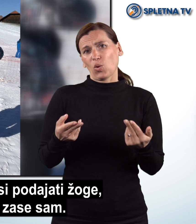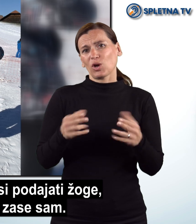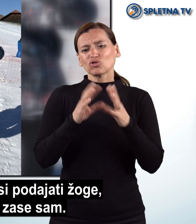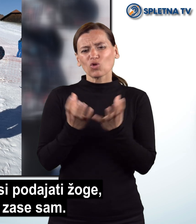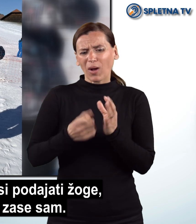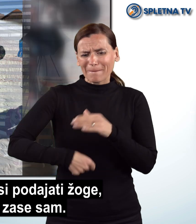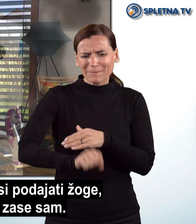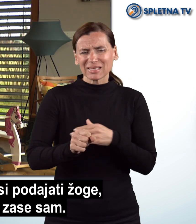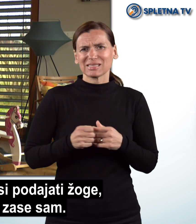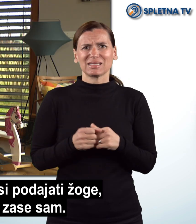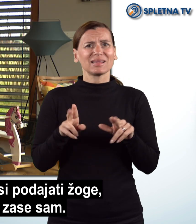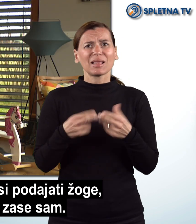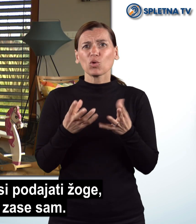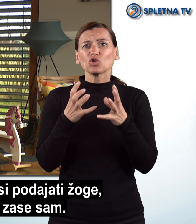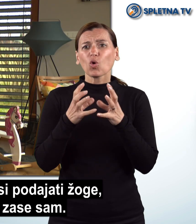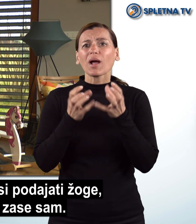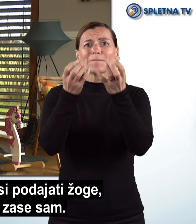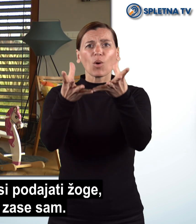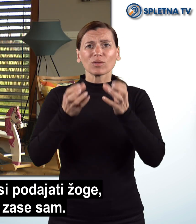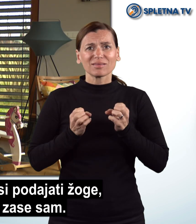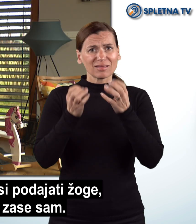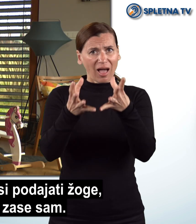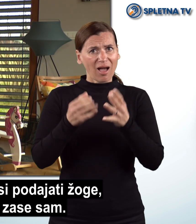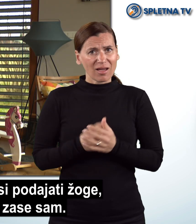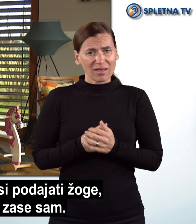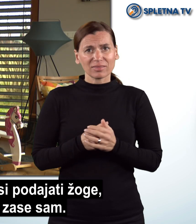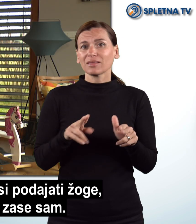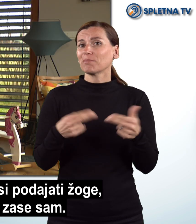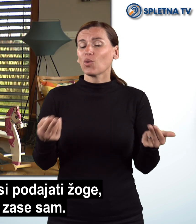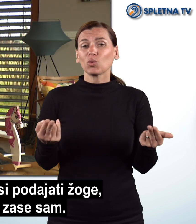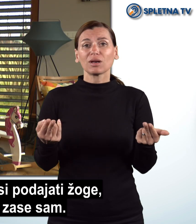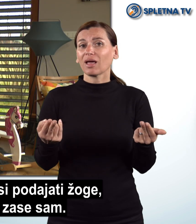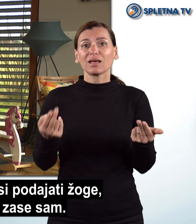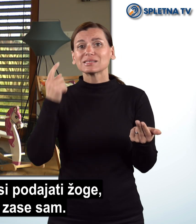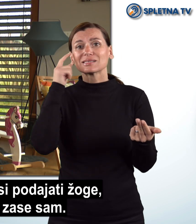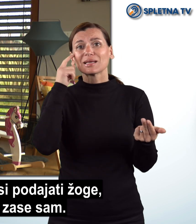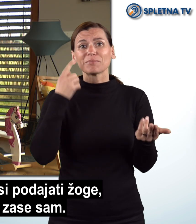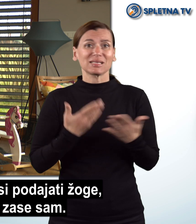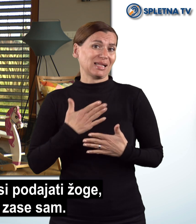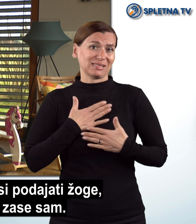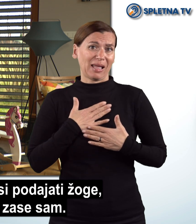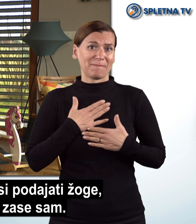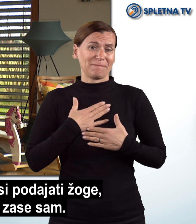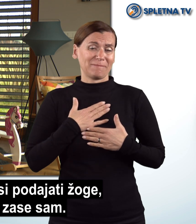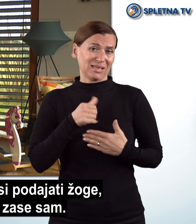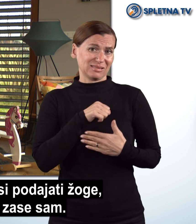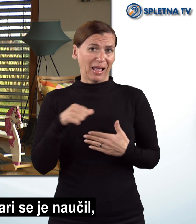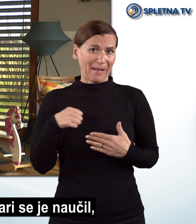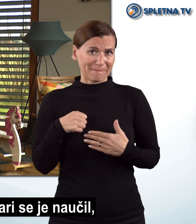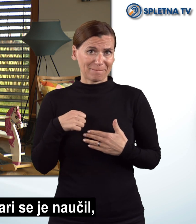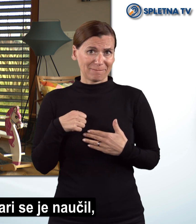brcati žoge, ne more si podajati žoge, ne more skrbeti za sebe